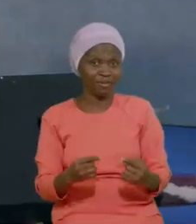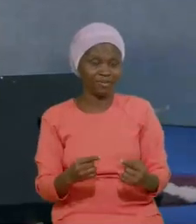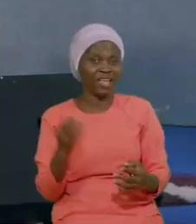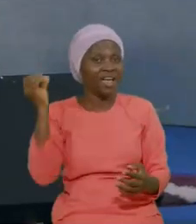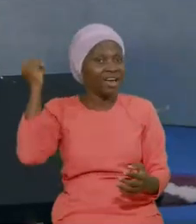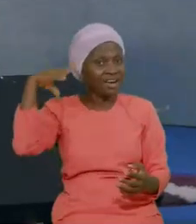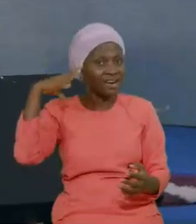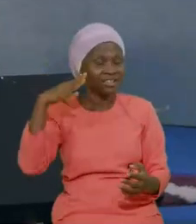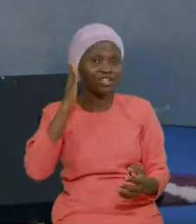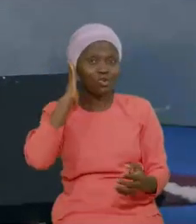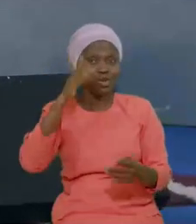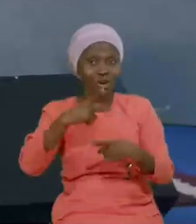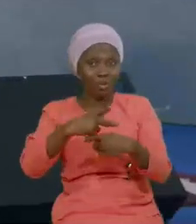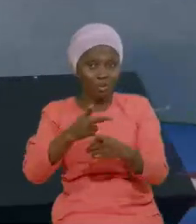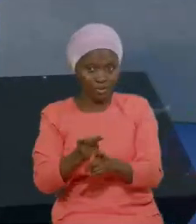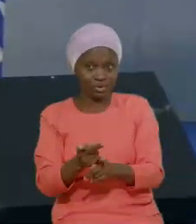Parce que maintenant la grâce est venue.